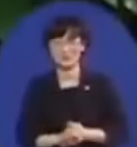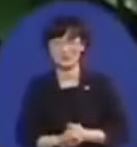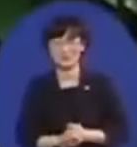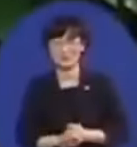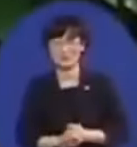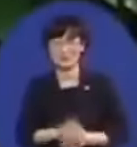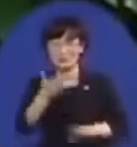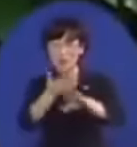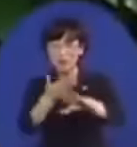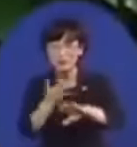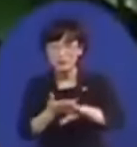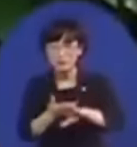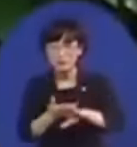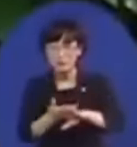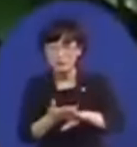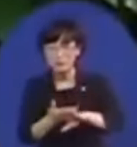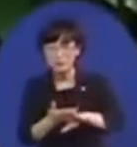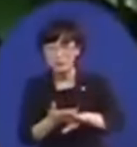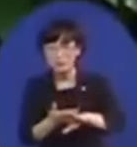달은